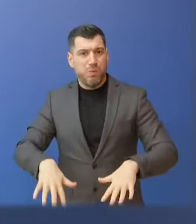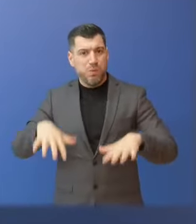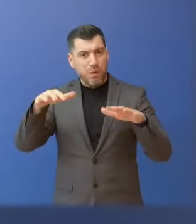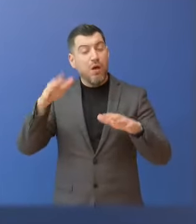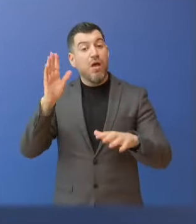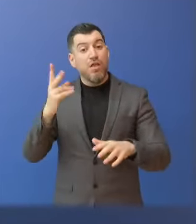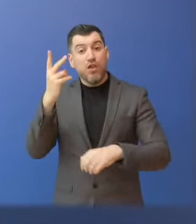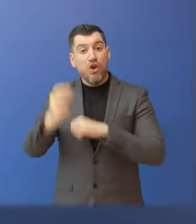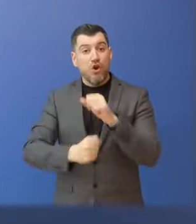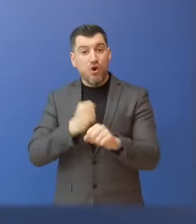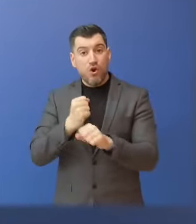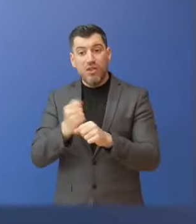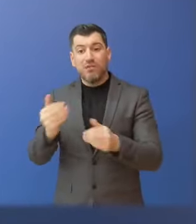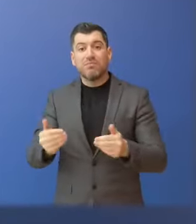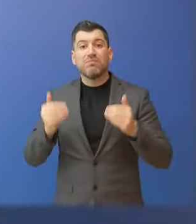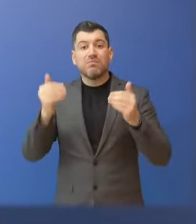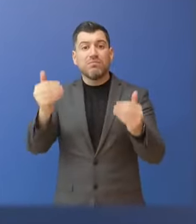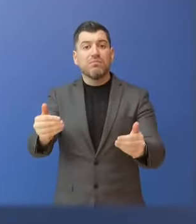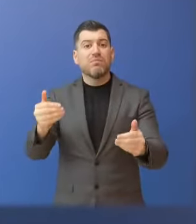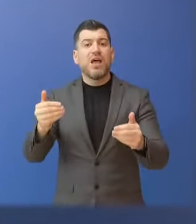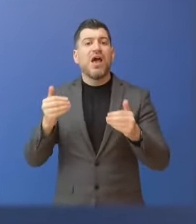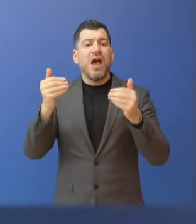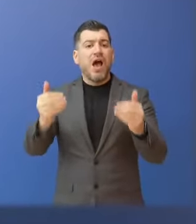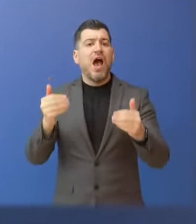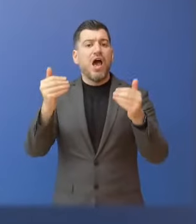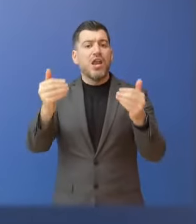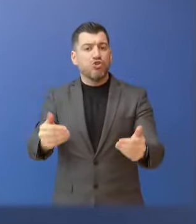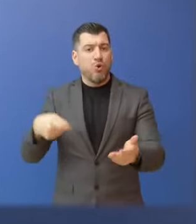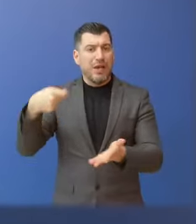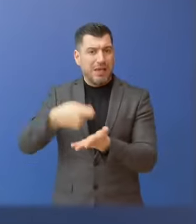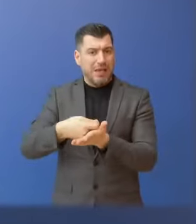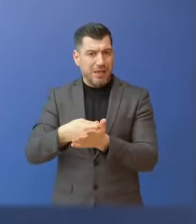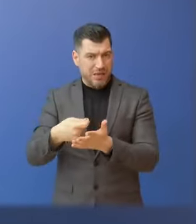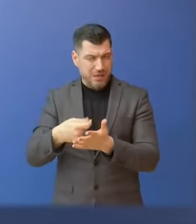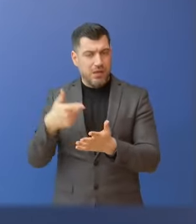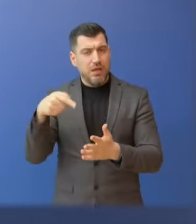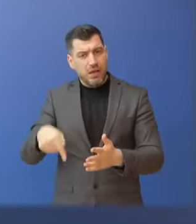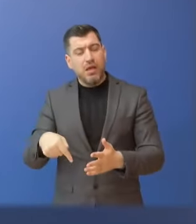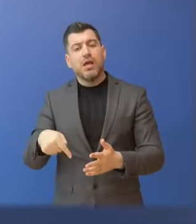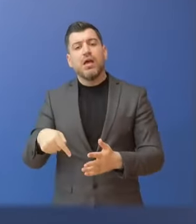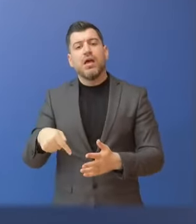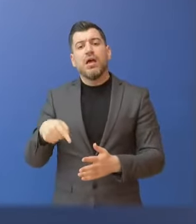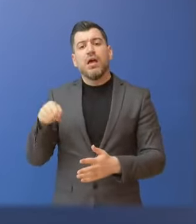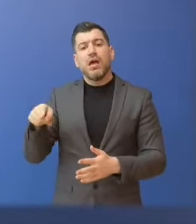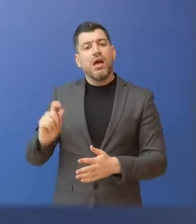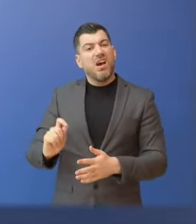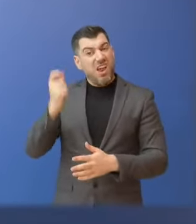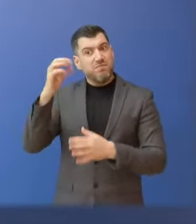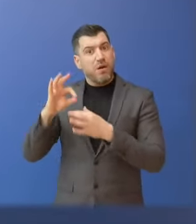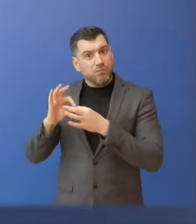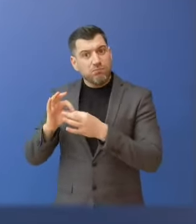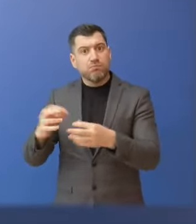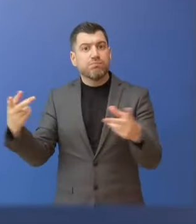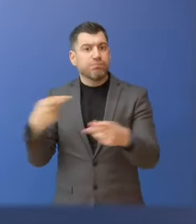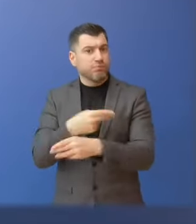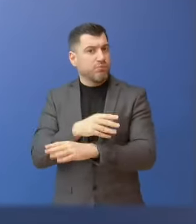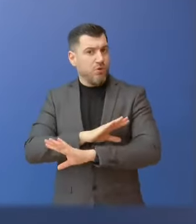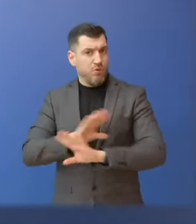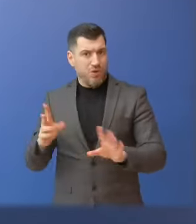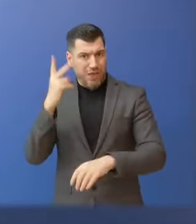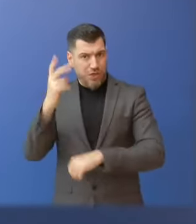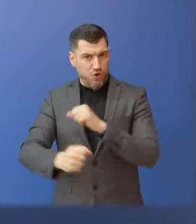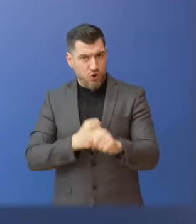πληρωμών με συνέχιση της παροχής ρεύματος και έπειτα θα τεθεί σε λειτουργία μια μια πενταετής ρύθμιση των υποχρεώσεων